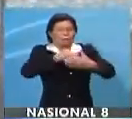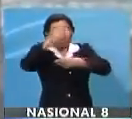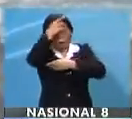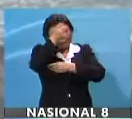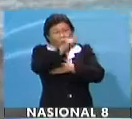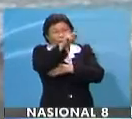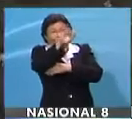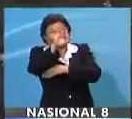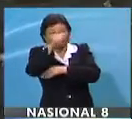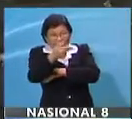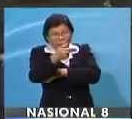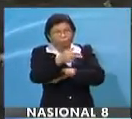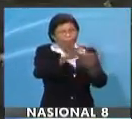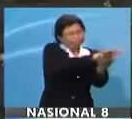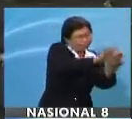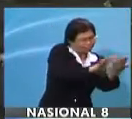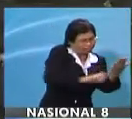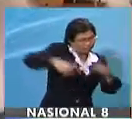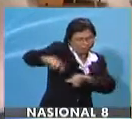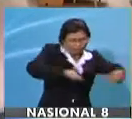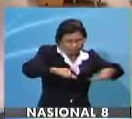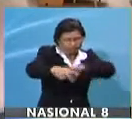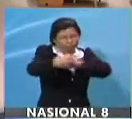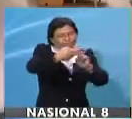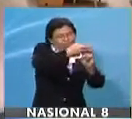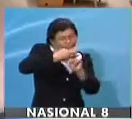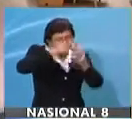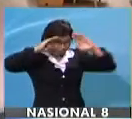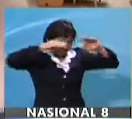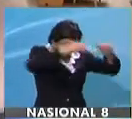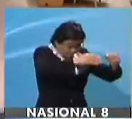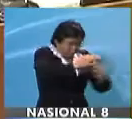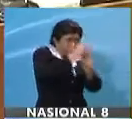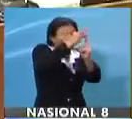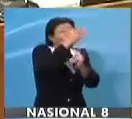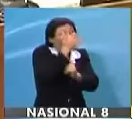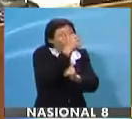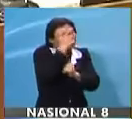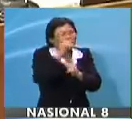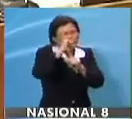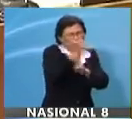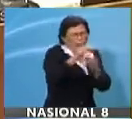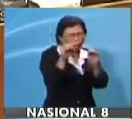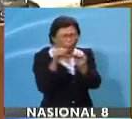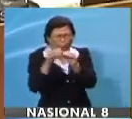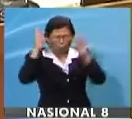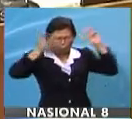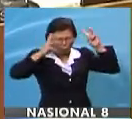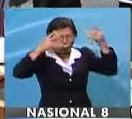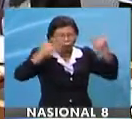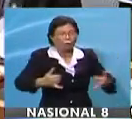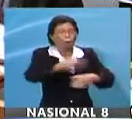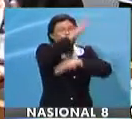Anifah Aman menggariskan keperluan aktiviti penculikan diberi perhatian utama ekoran situasi yang semakin membimbangkan